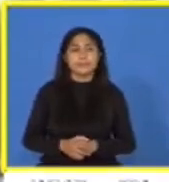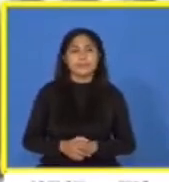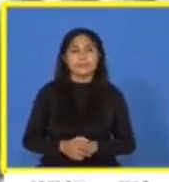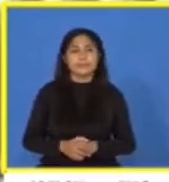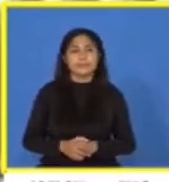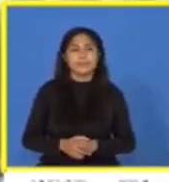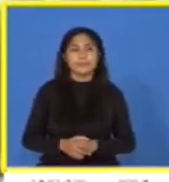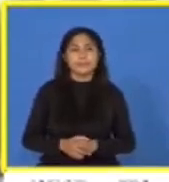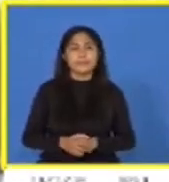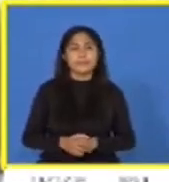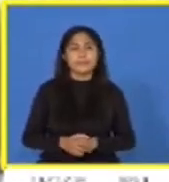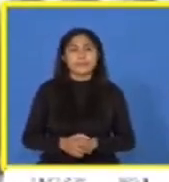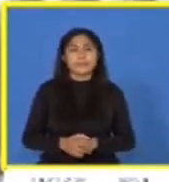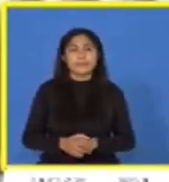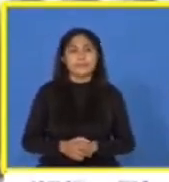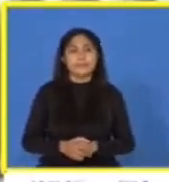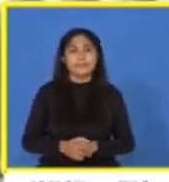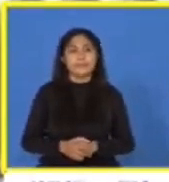Putus. Ya, halo.